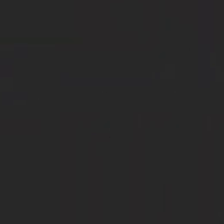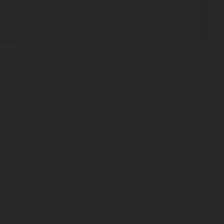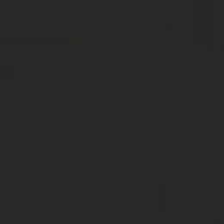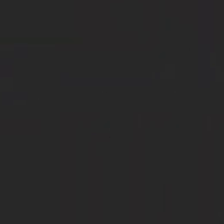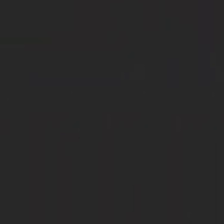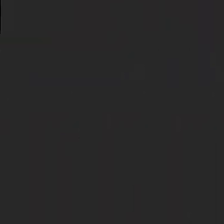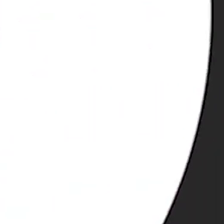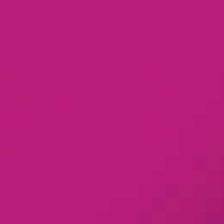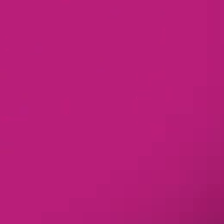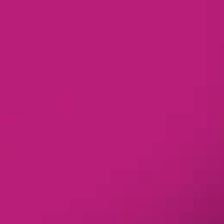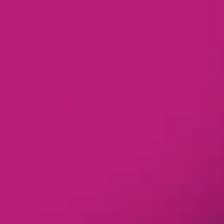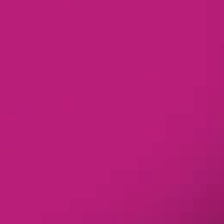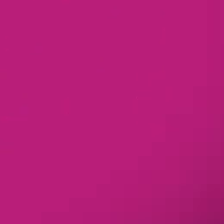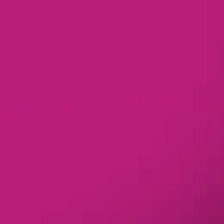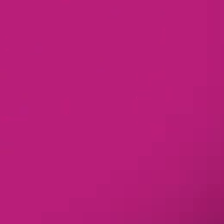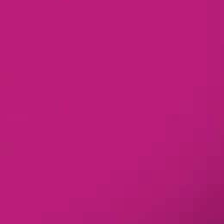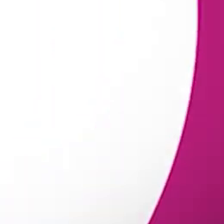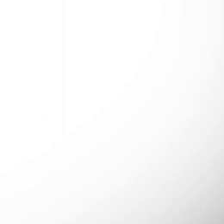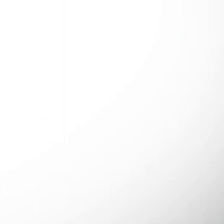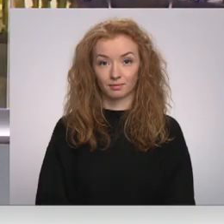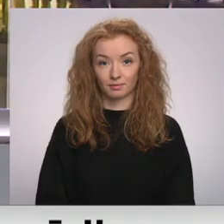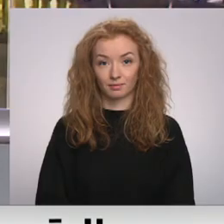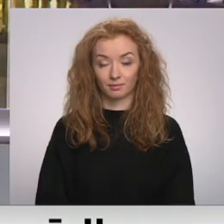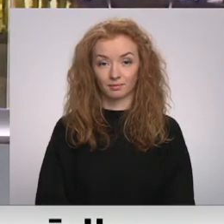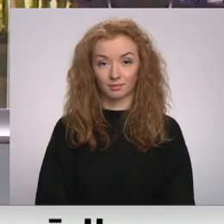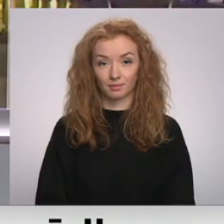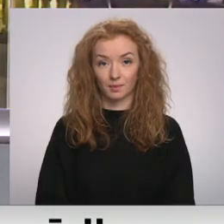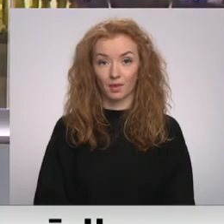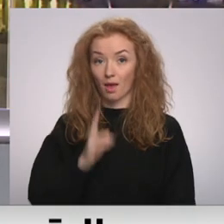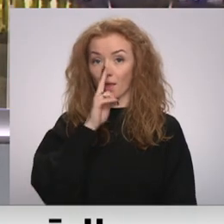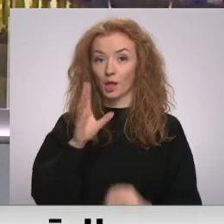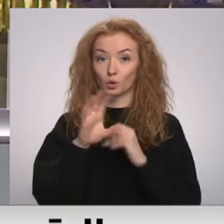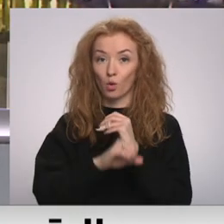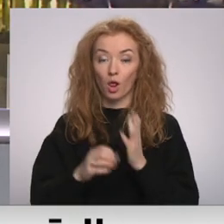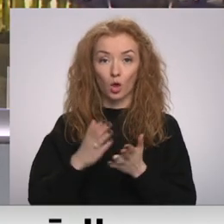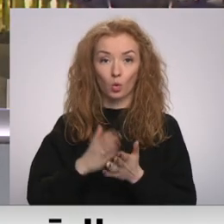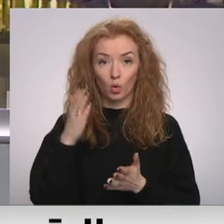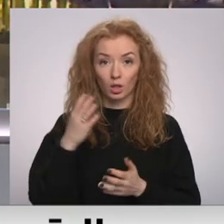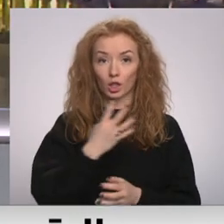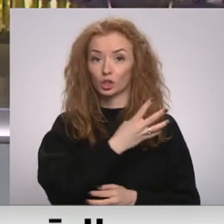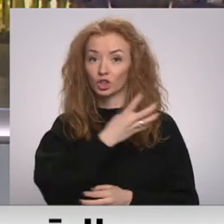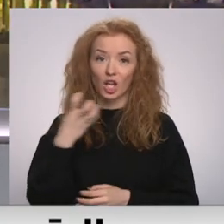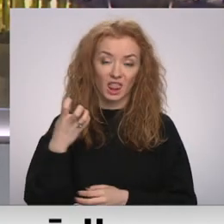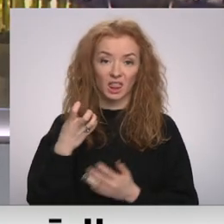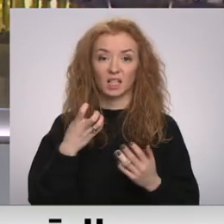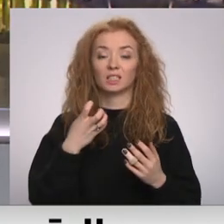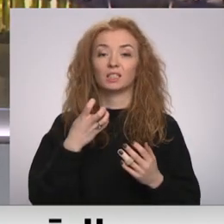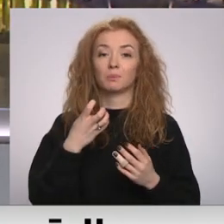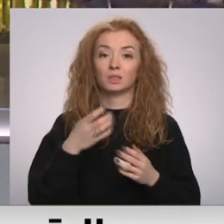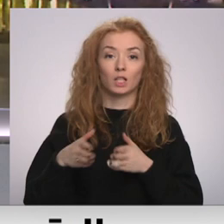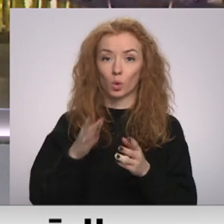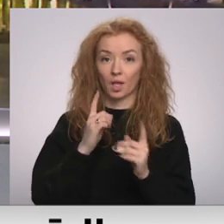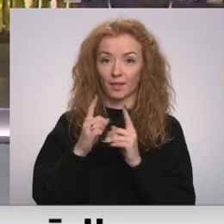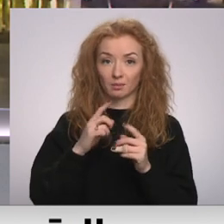Re, viss ēters ir te! Nedēļas nogalē notikuši vairāk nekā 400 ceļu satiksmes